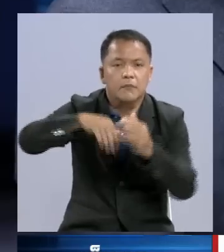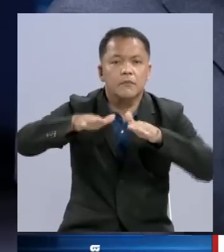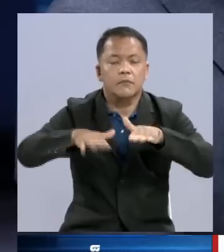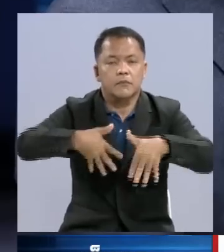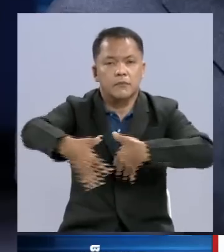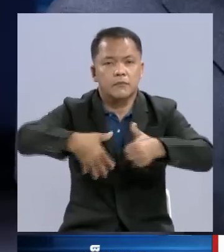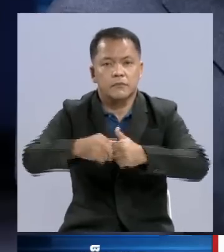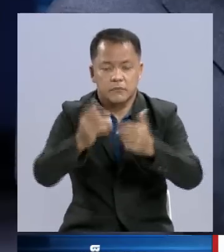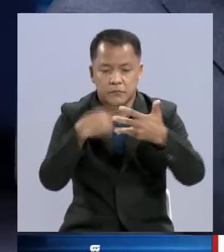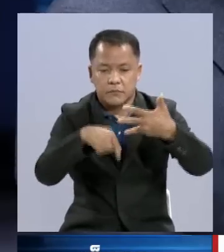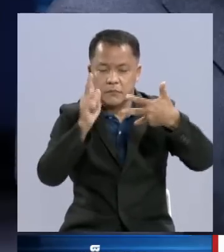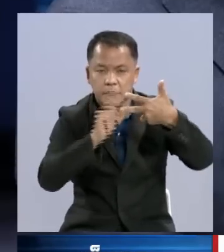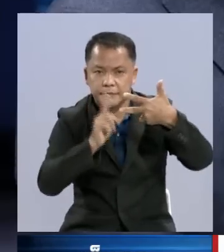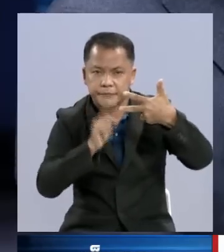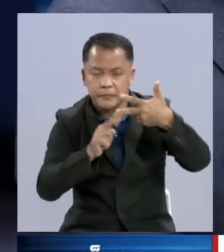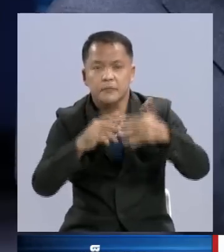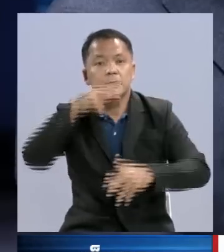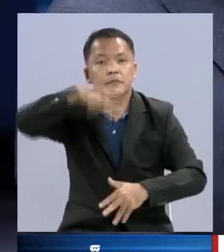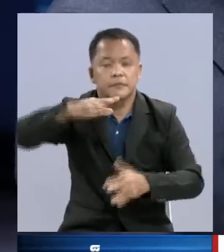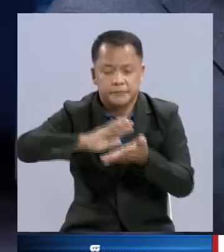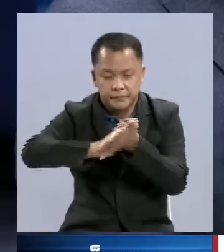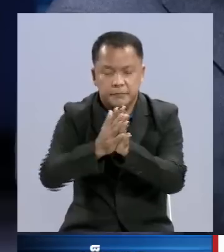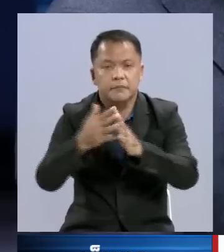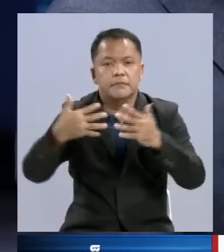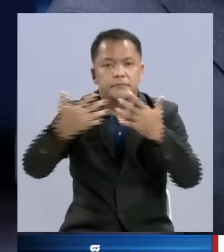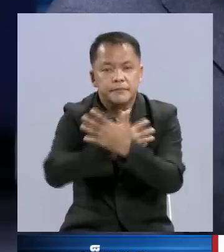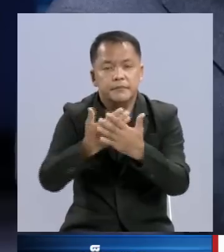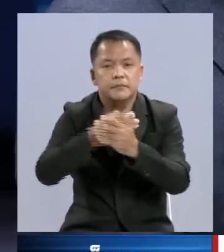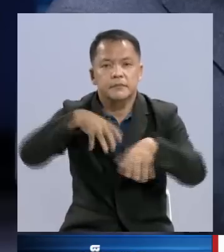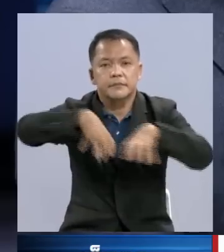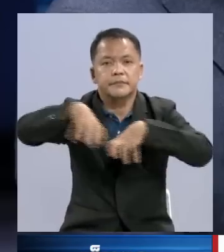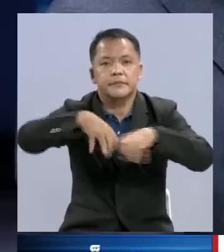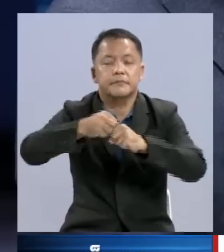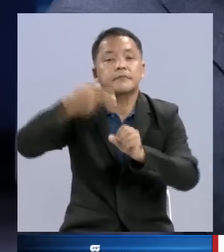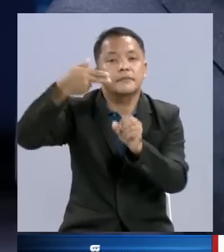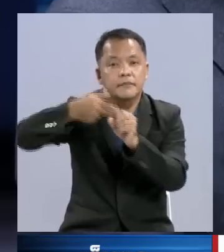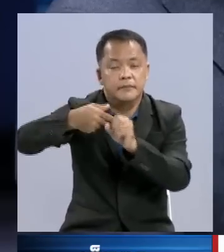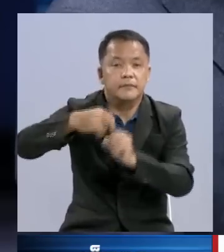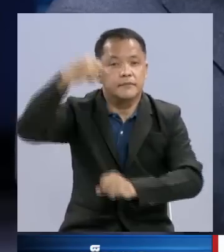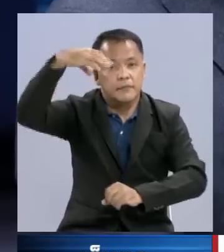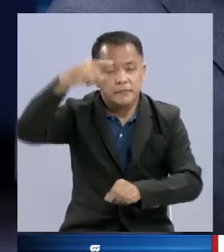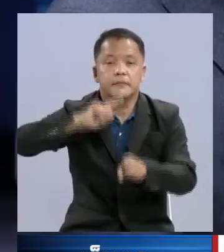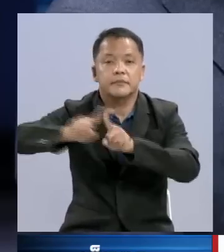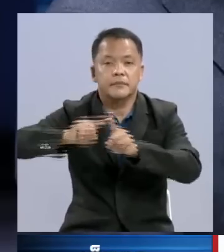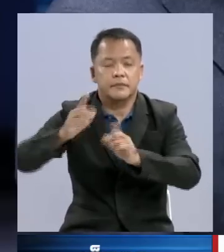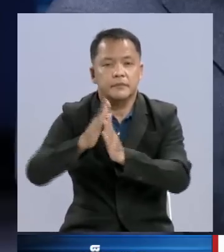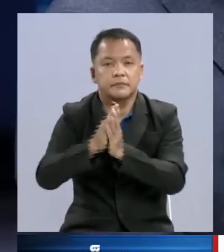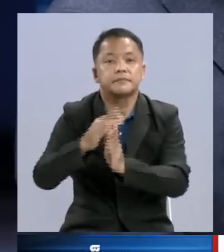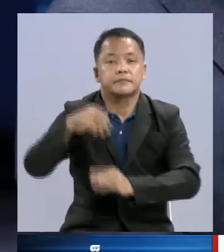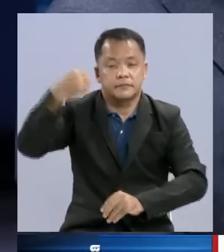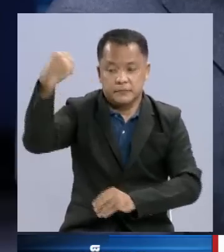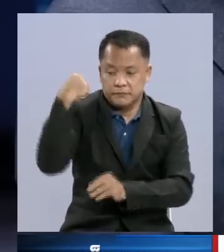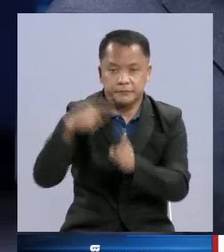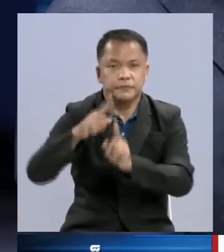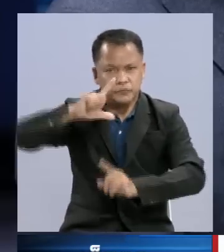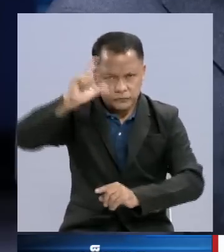ส่วนระยะกลางระยะยาวครับเพื่อไทยจะเข้าไปปรับเปลี่ยนโครงสร้างบริหารจัดการพลังงานซึ่งยืนยันว่าราคาพลังงานต้